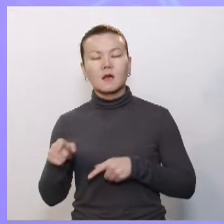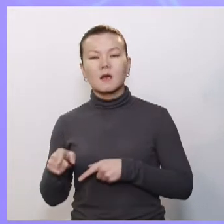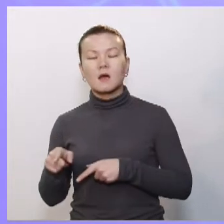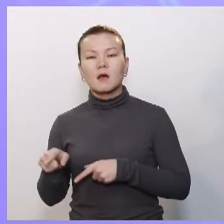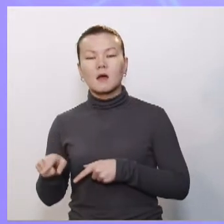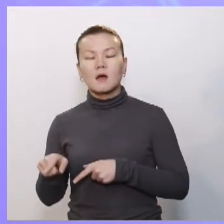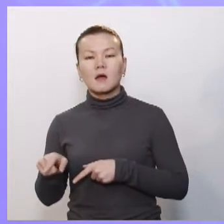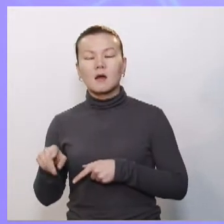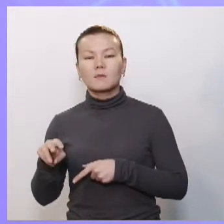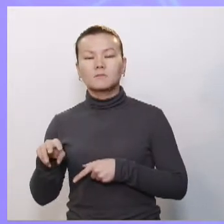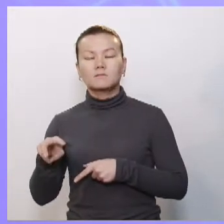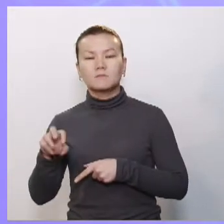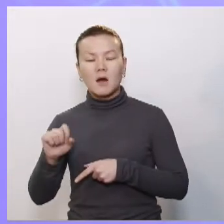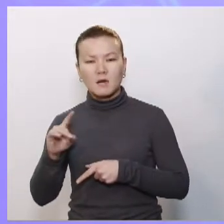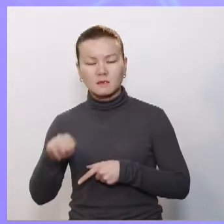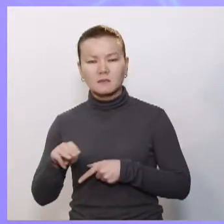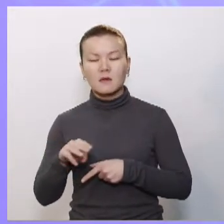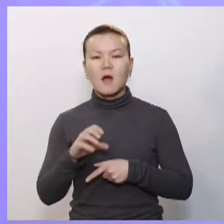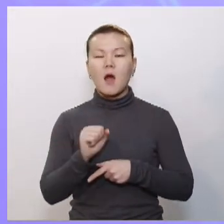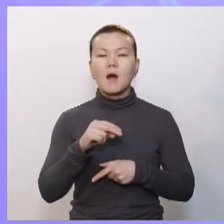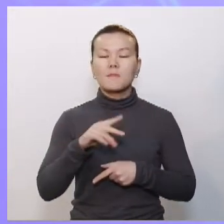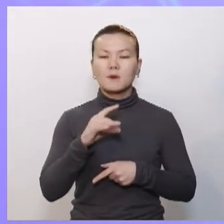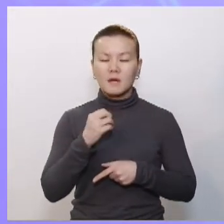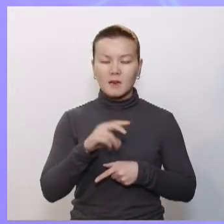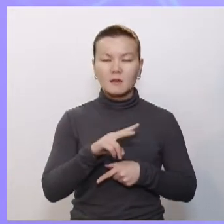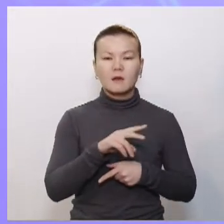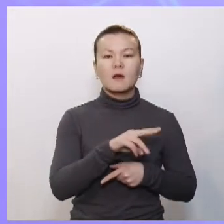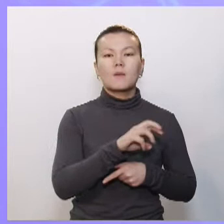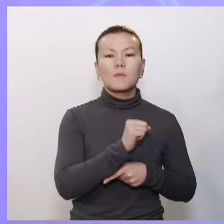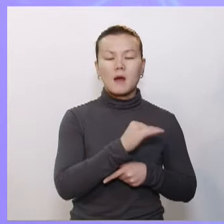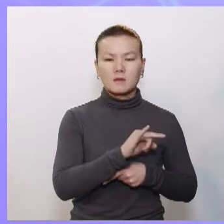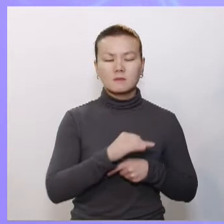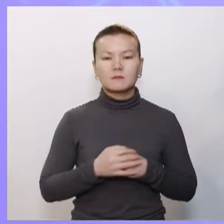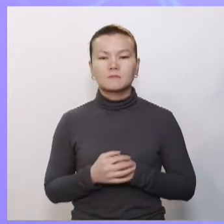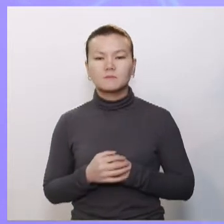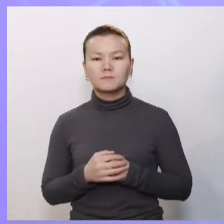апрель, бугу май.